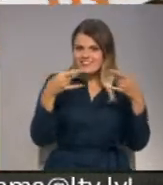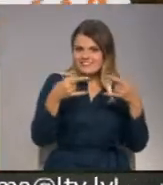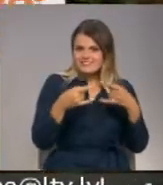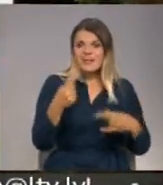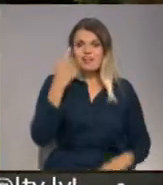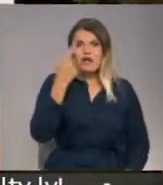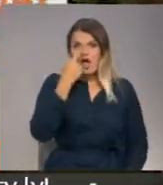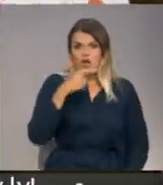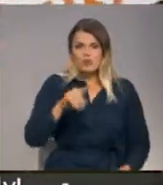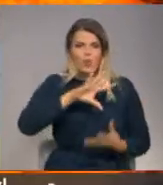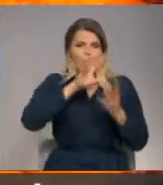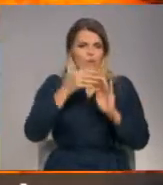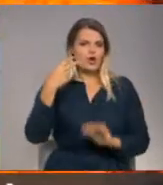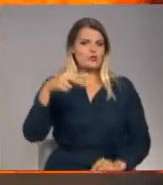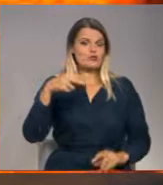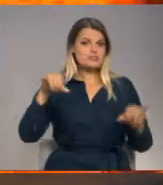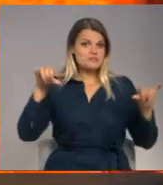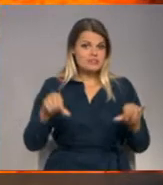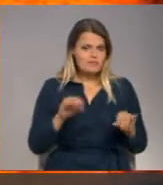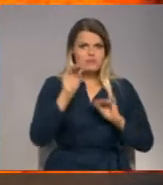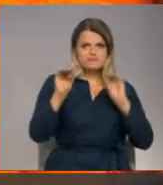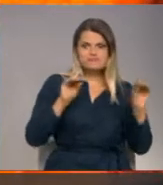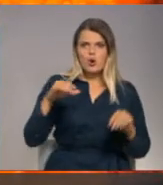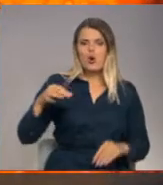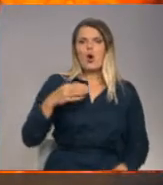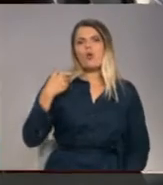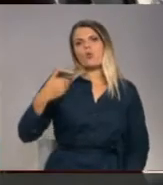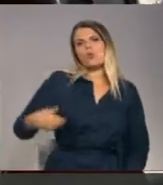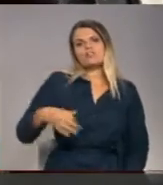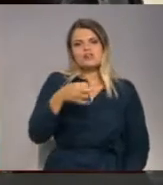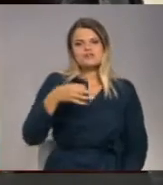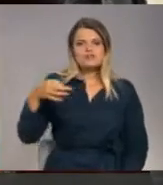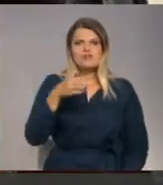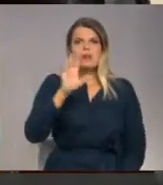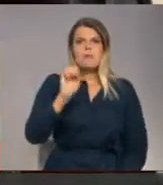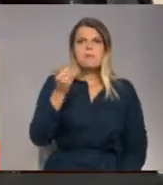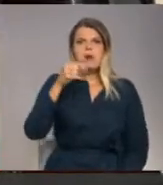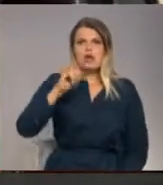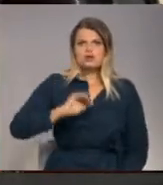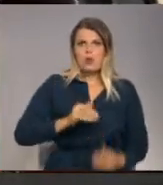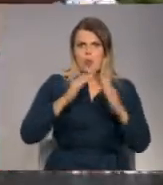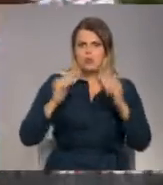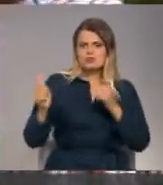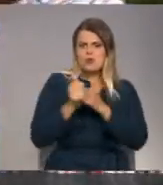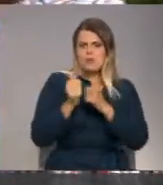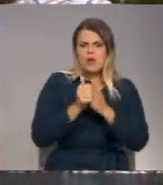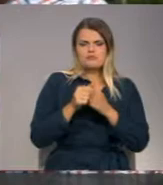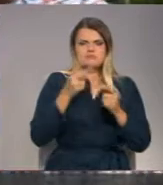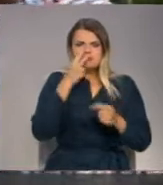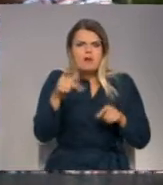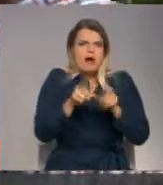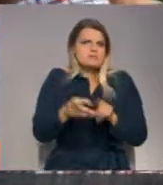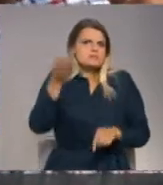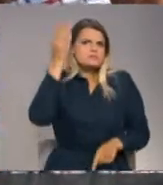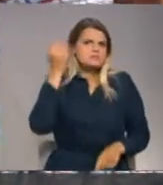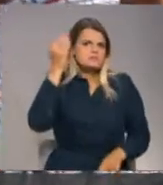Viena no 20 mājas kafejnīcām bija ierīkota Kuldīgas novada Basos, kur pie Birža muižas uzburta aina, kāda varētu būt,